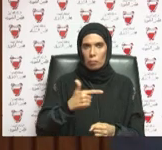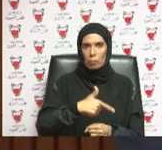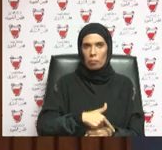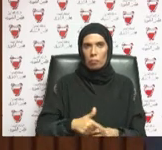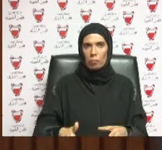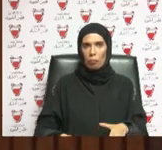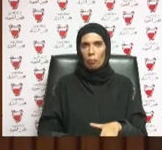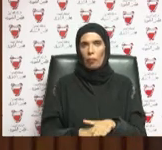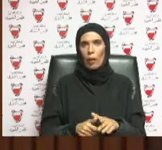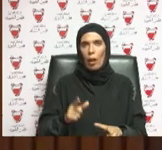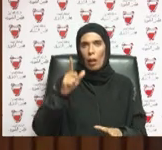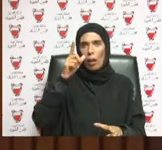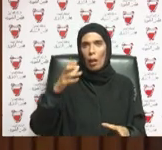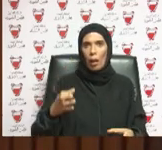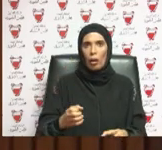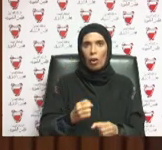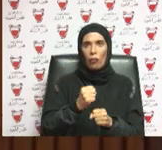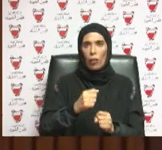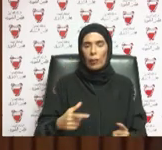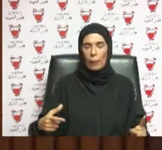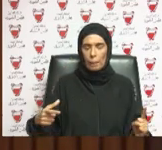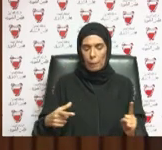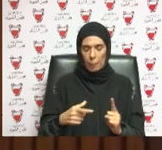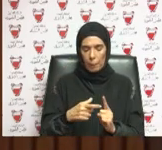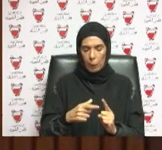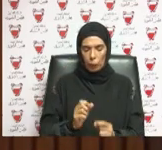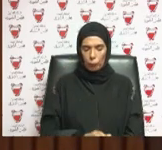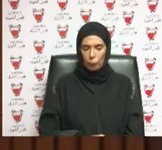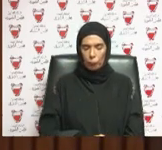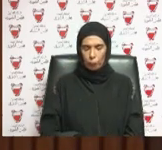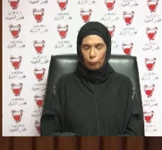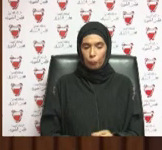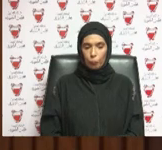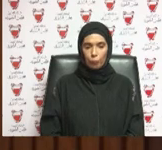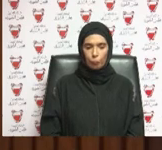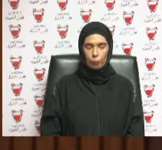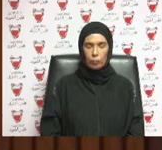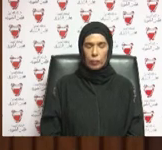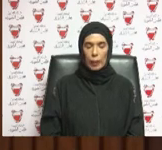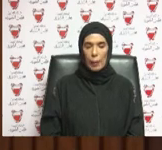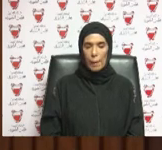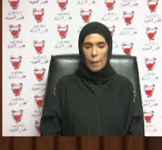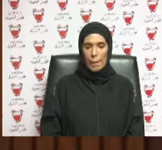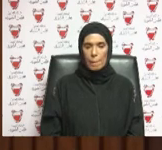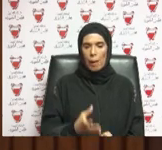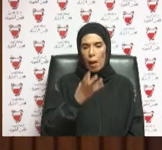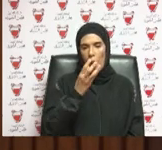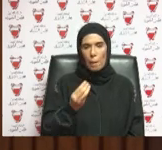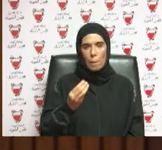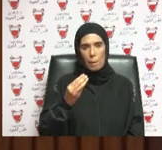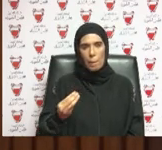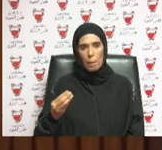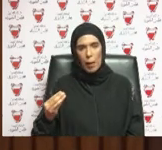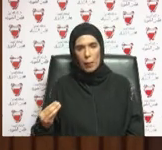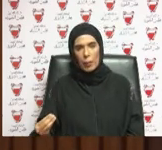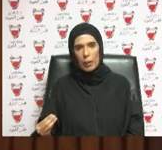خليفة ولي العهد نائب القائد الأعلى رئيس مجلس الوزراء حفظه الله ورعاه، وإلى أبناء وأحفاد المغفور